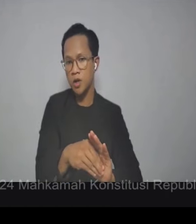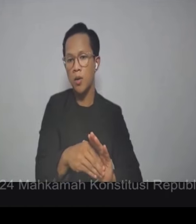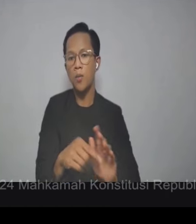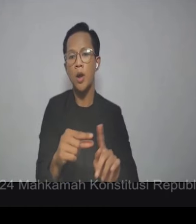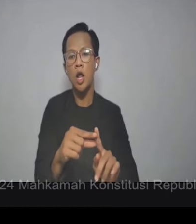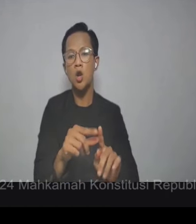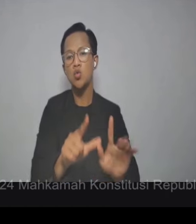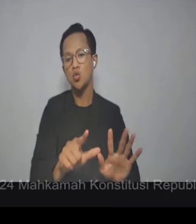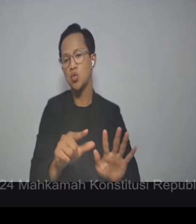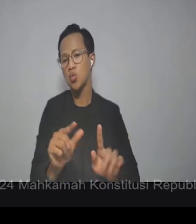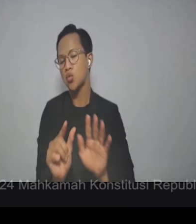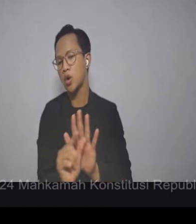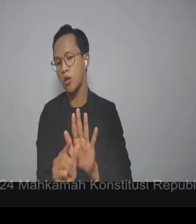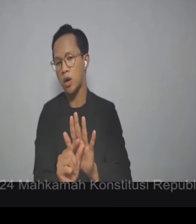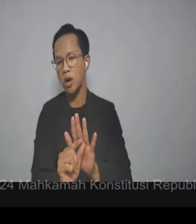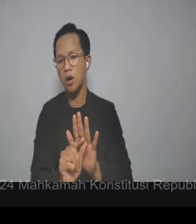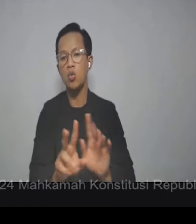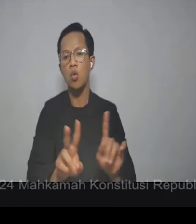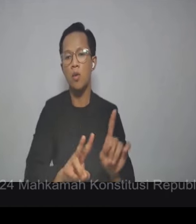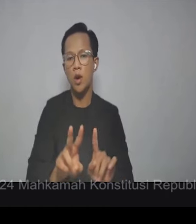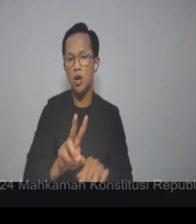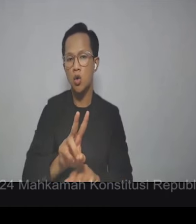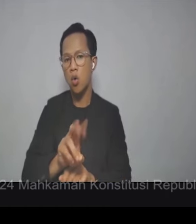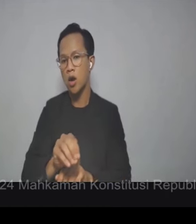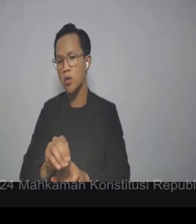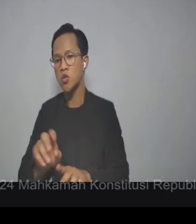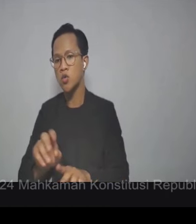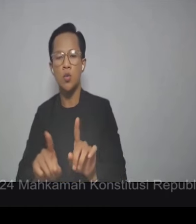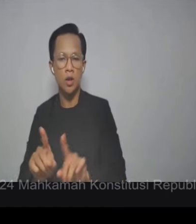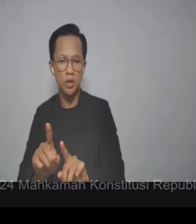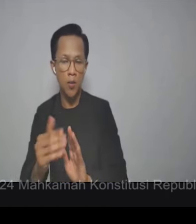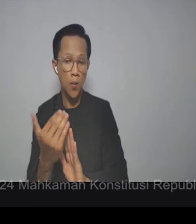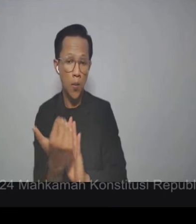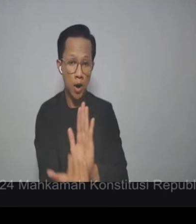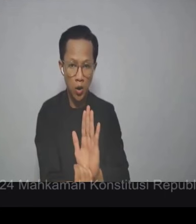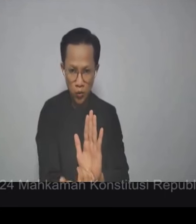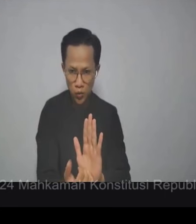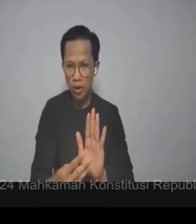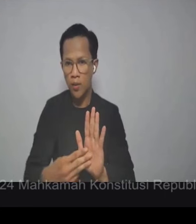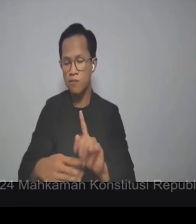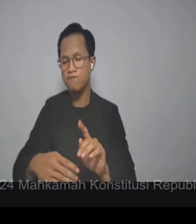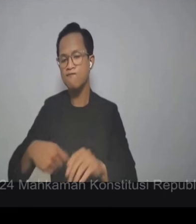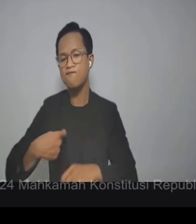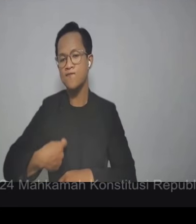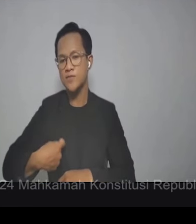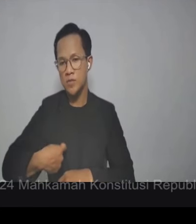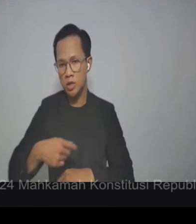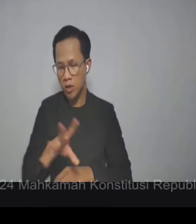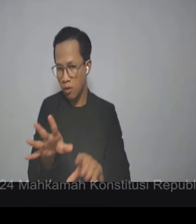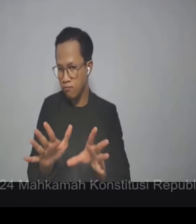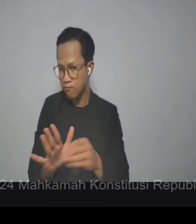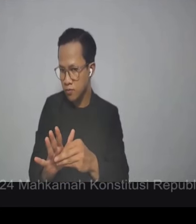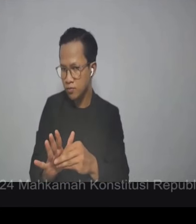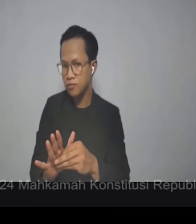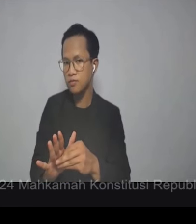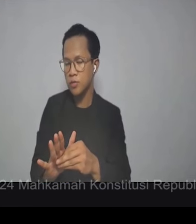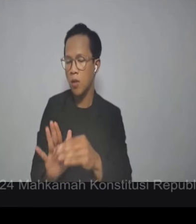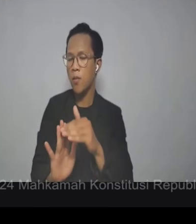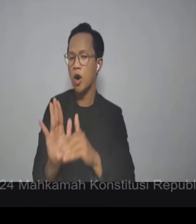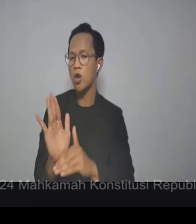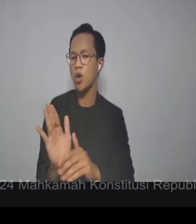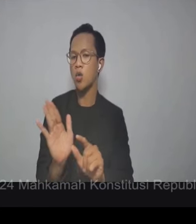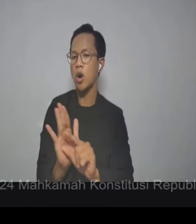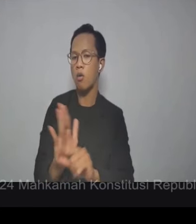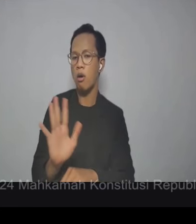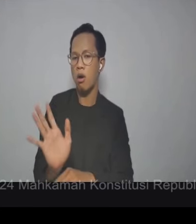undang-undang 12 2011 Peraturan Menteri bukan merupakan bagian dari jenis peraturan perang-undangan yang termaktub dalam hierarki peraturan perundang-undangan F pasal